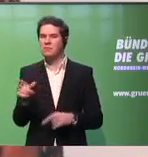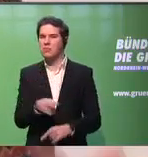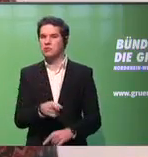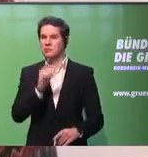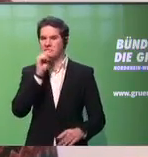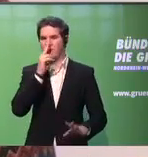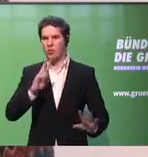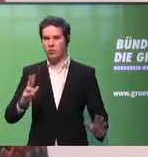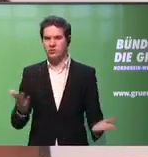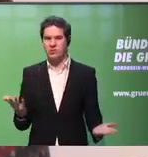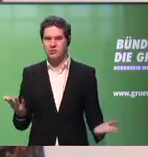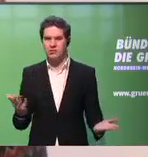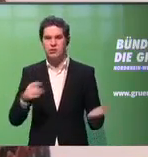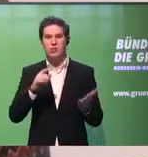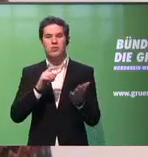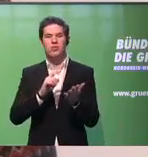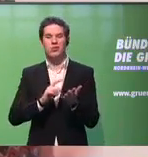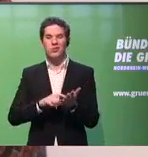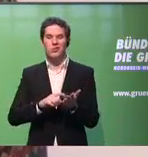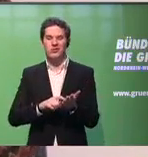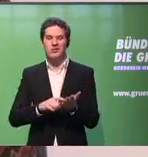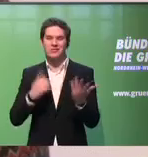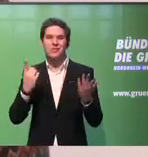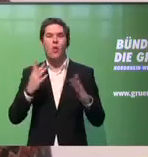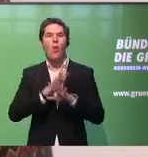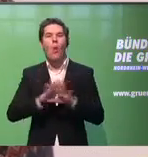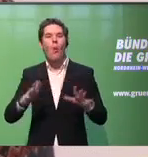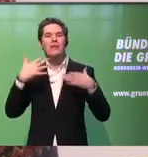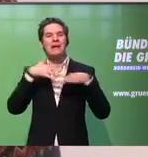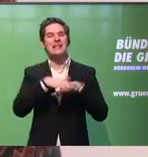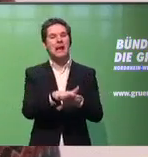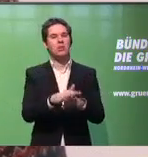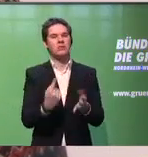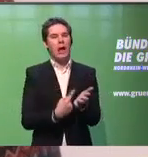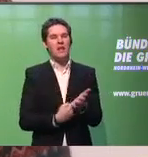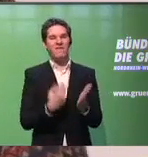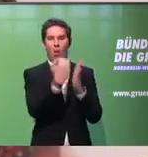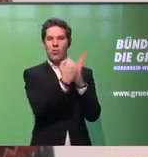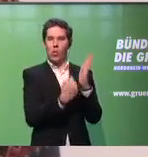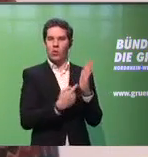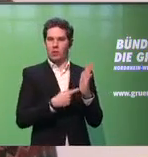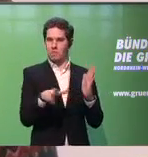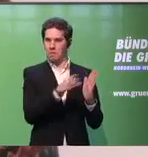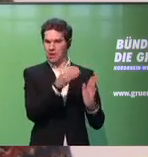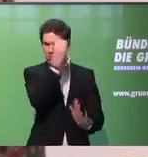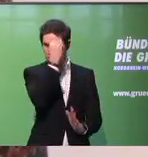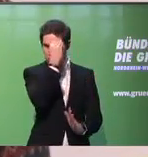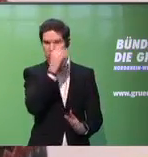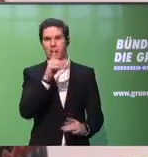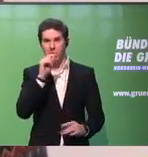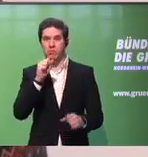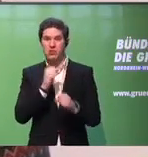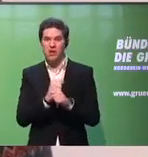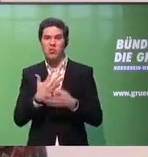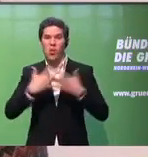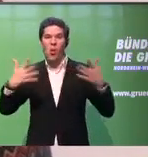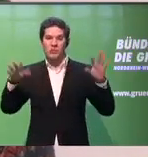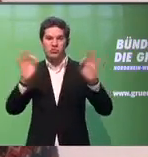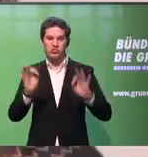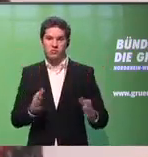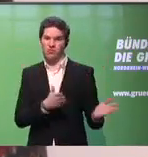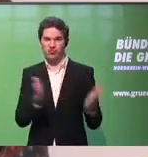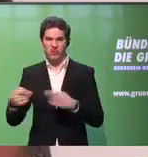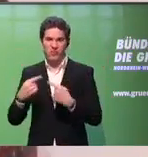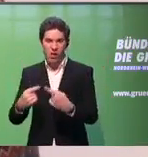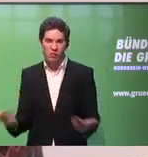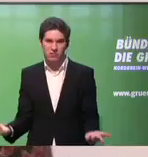immer auch die Integrationsanforderungen mitdenkt, dann kann man bei dem Thema auch Schaden anrichten. Und zwar